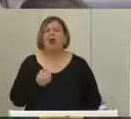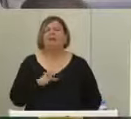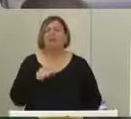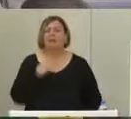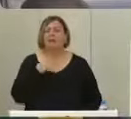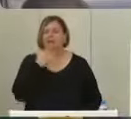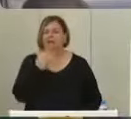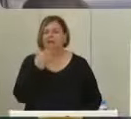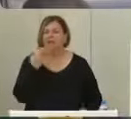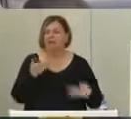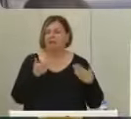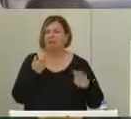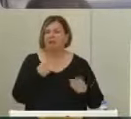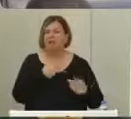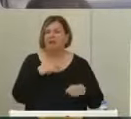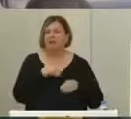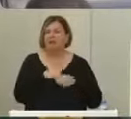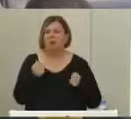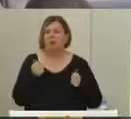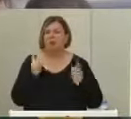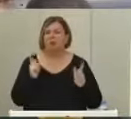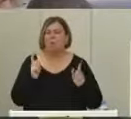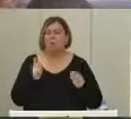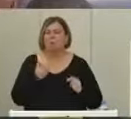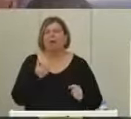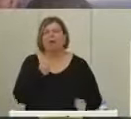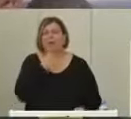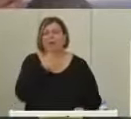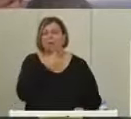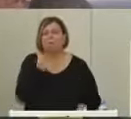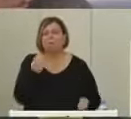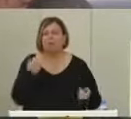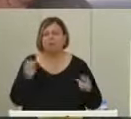ifade ediyorlar. Demek ki ödeme güçlüğü var.